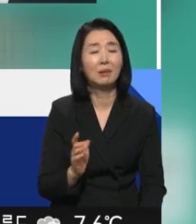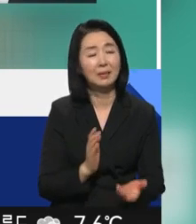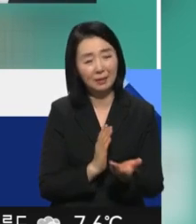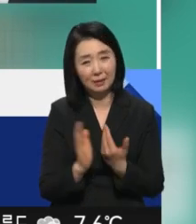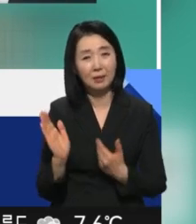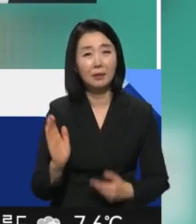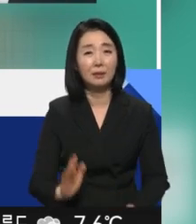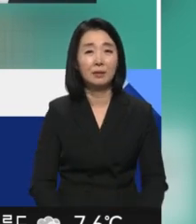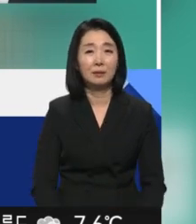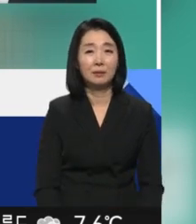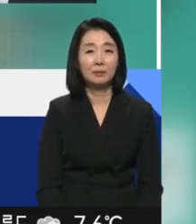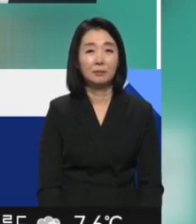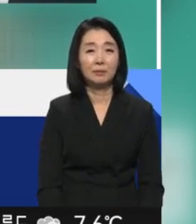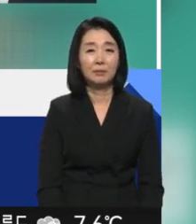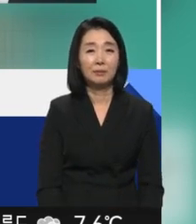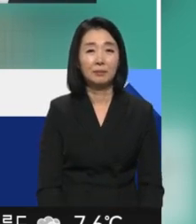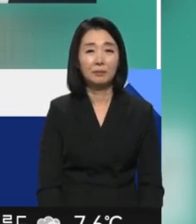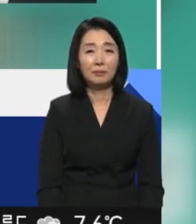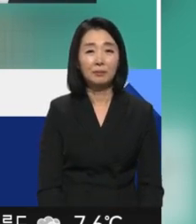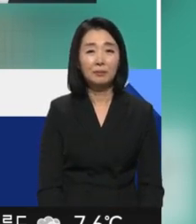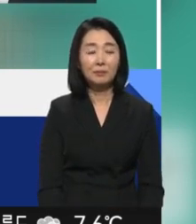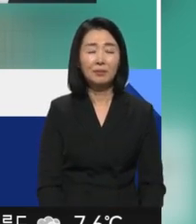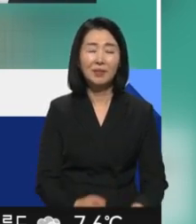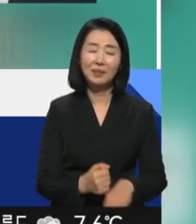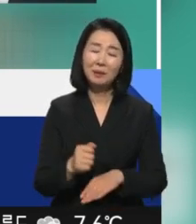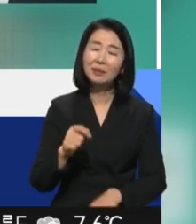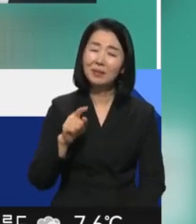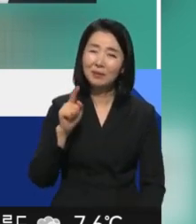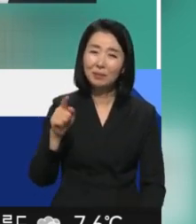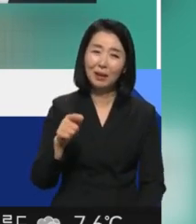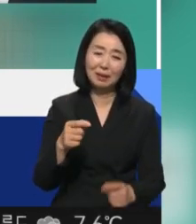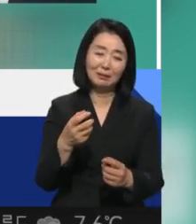수가 있기 때문에 이를 말씀 안 하시는 게